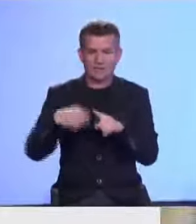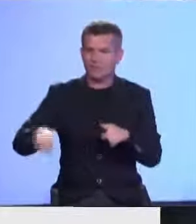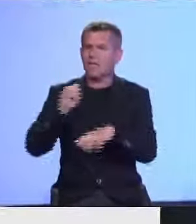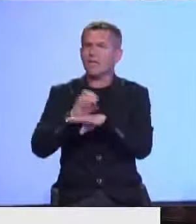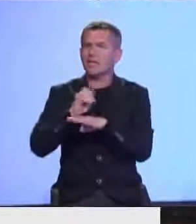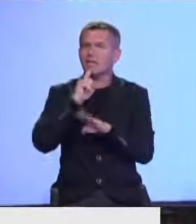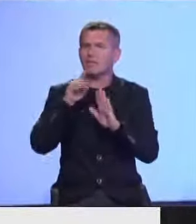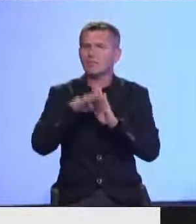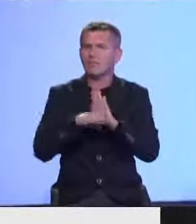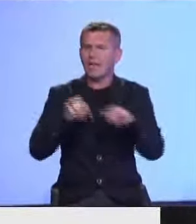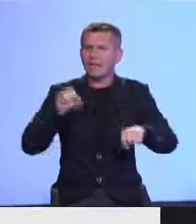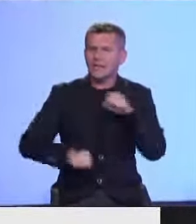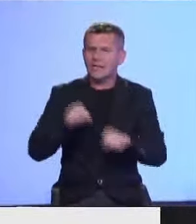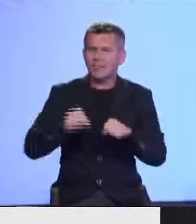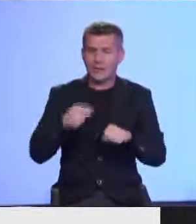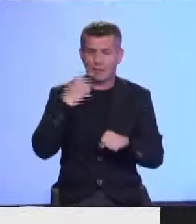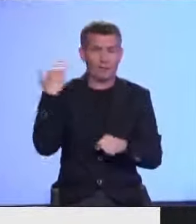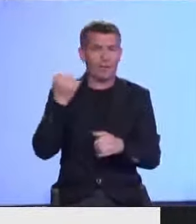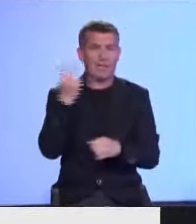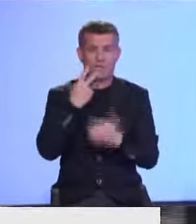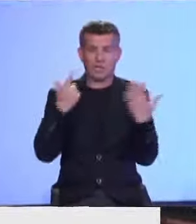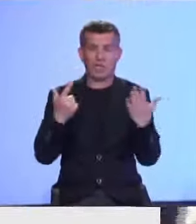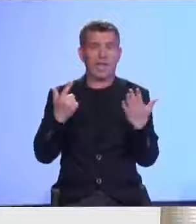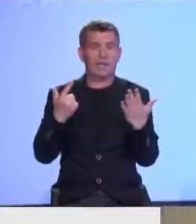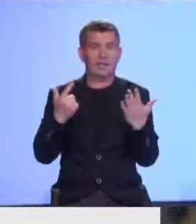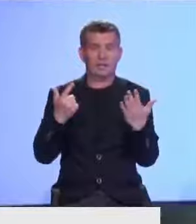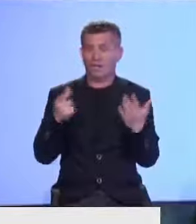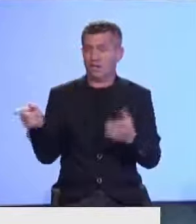për denoncimin e 27 studentëve për ngacmim